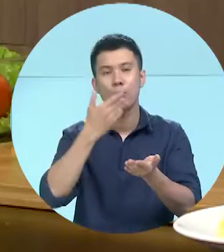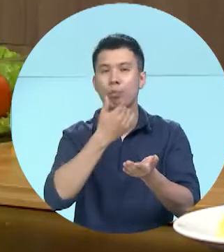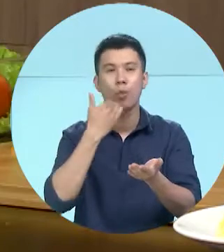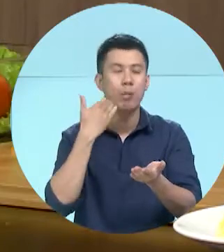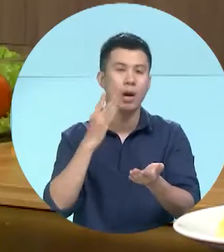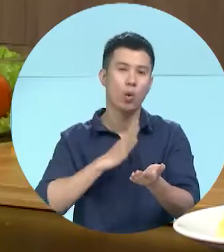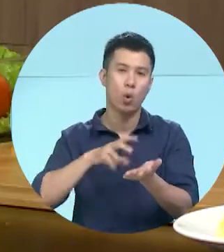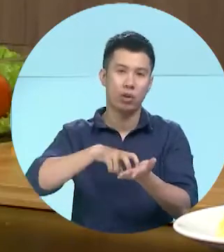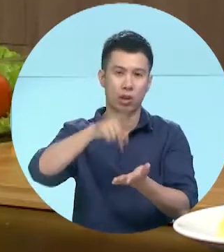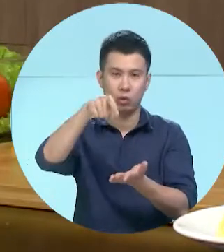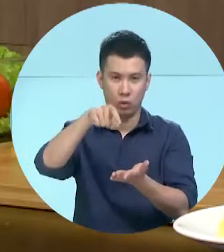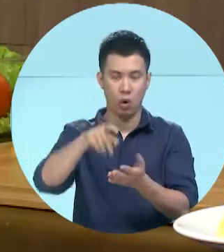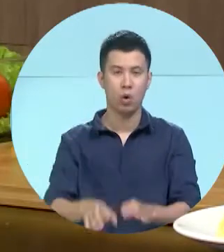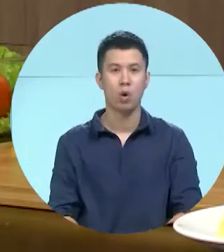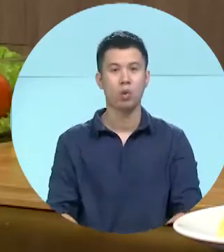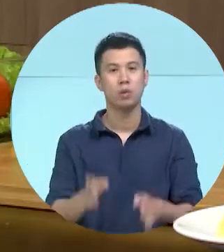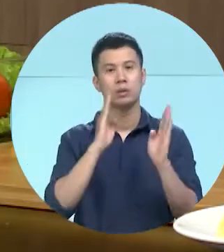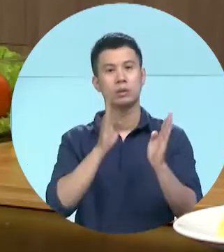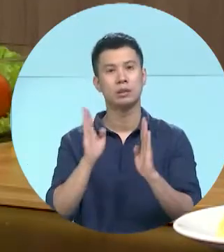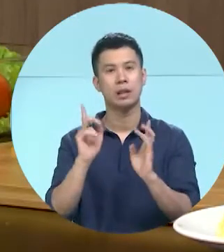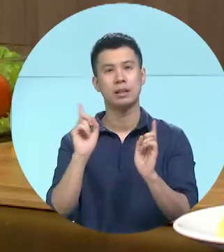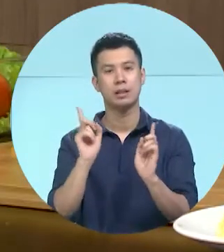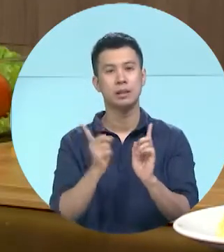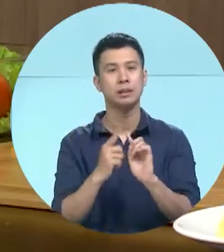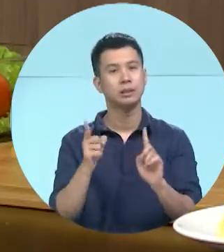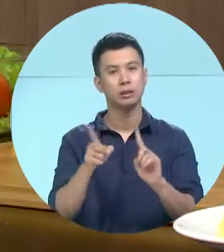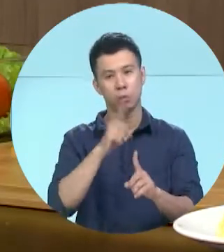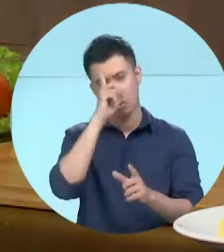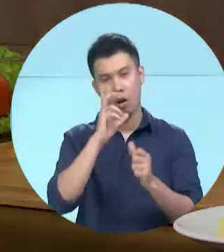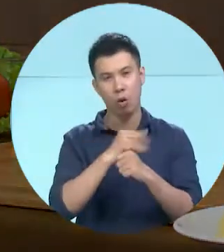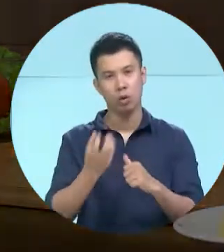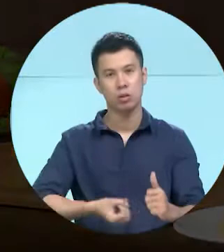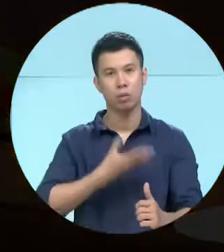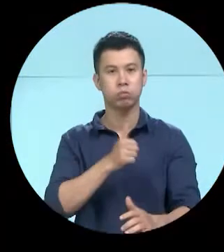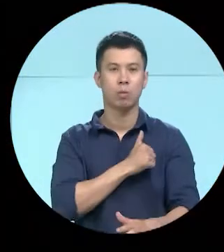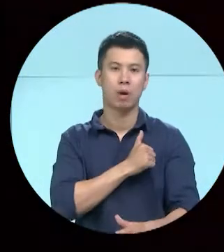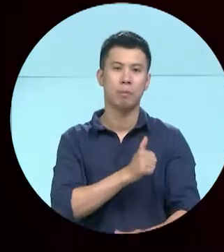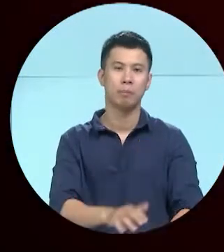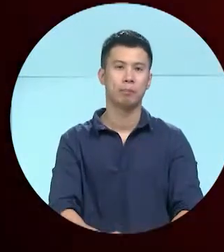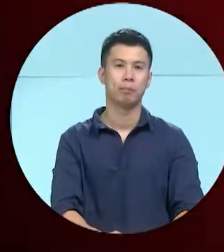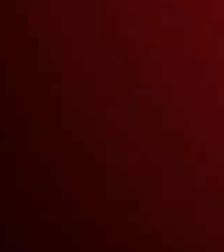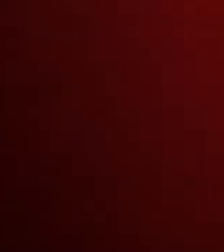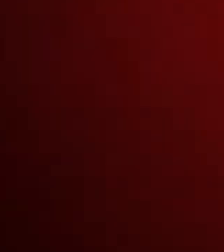có con là trẻ khuyết tật sẵn sàng cho con cơ hội được trưởng thành, được sống độc lập.